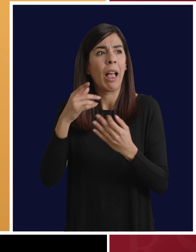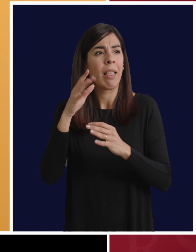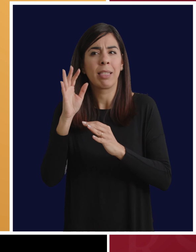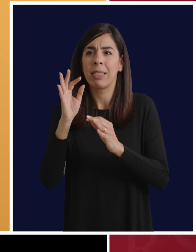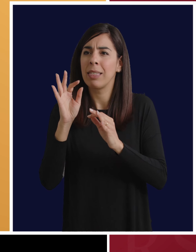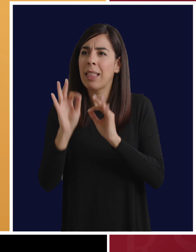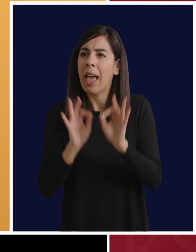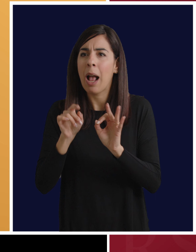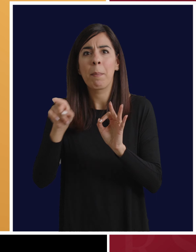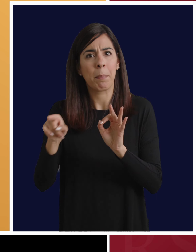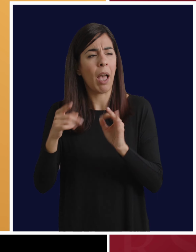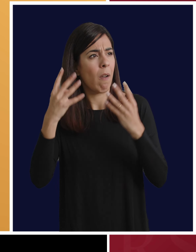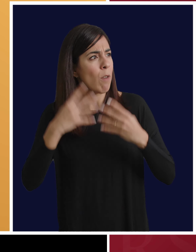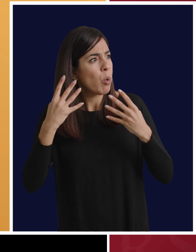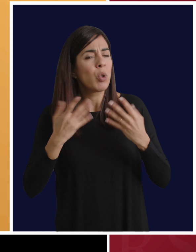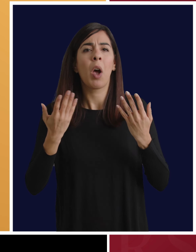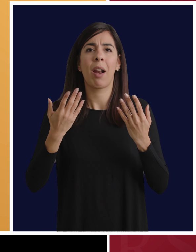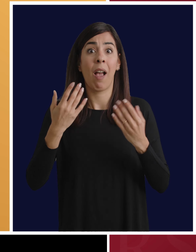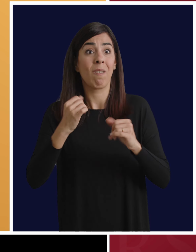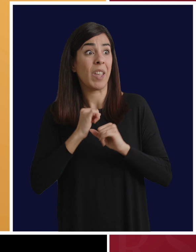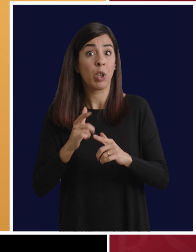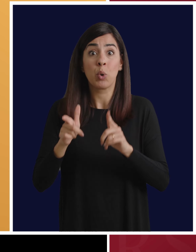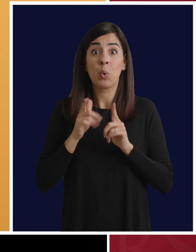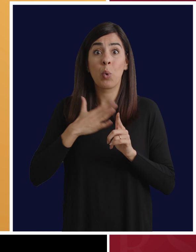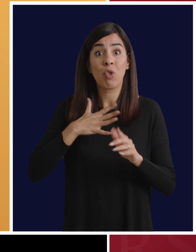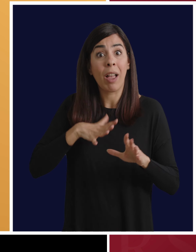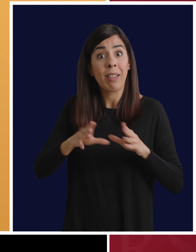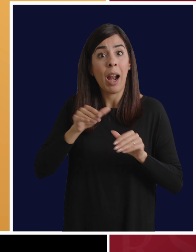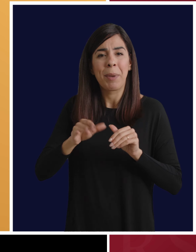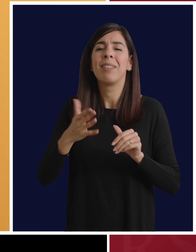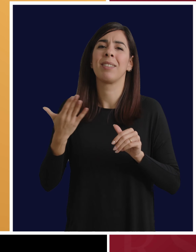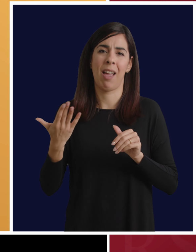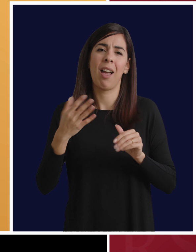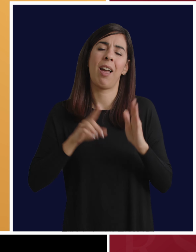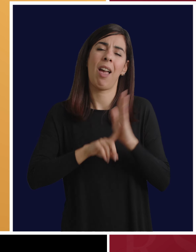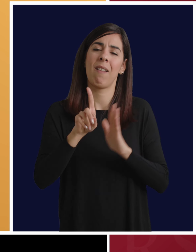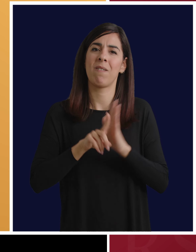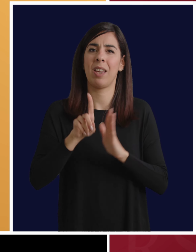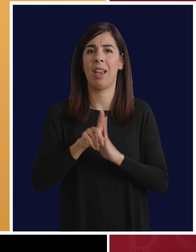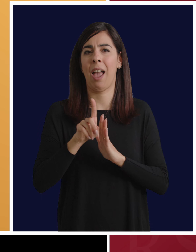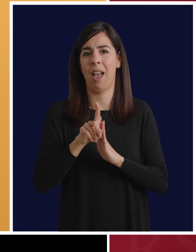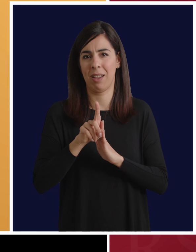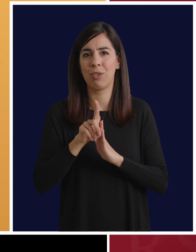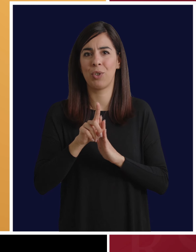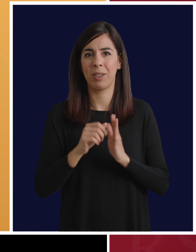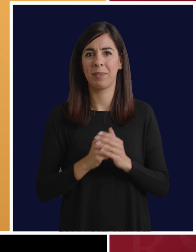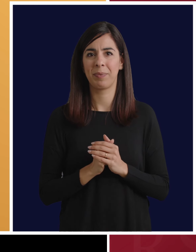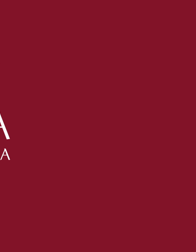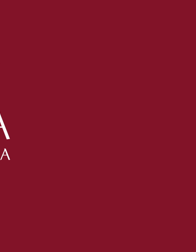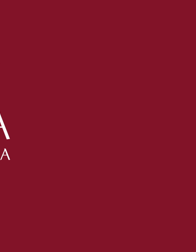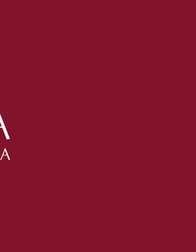facendo si fida del terapista sicuramente si ottiene una terapia molto più efficace per il paziente stesso.